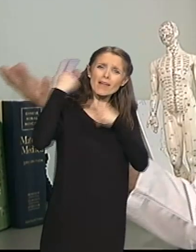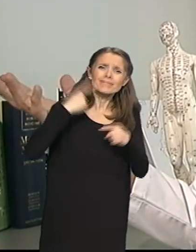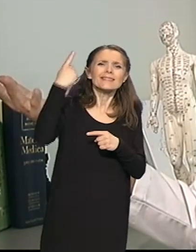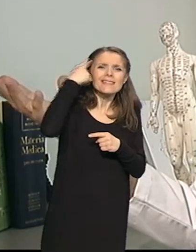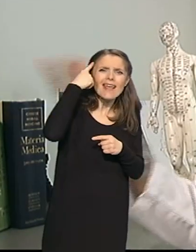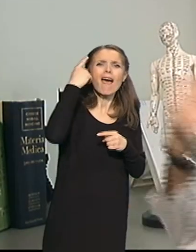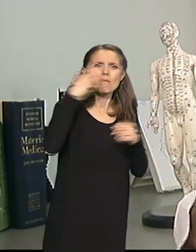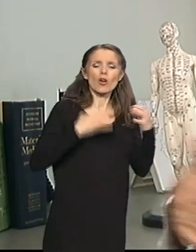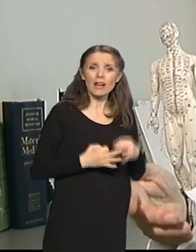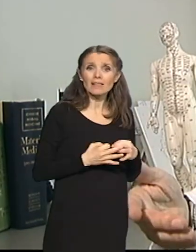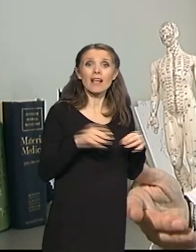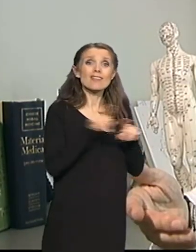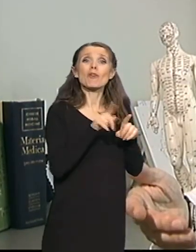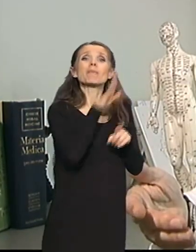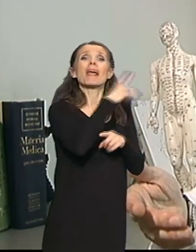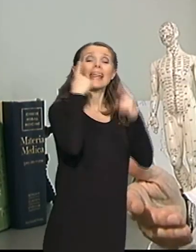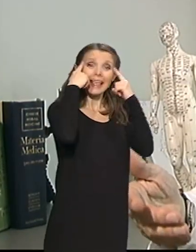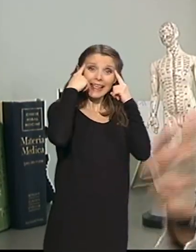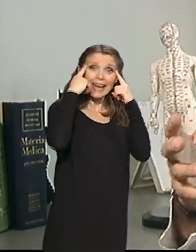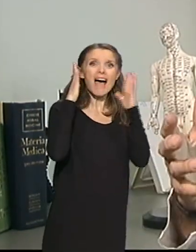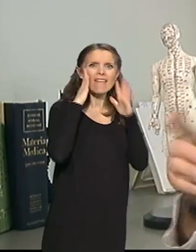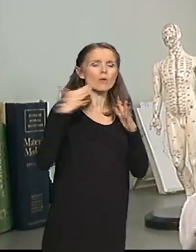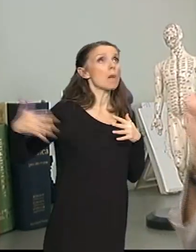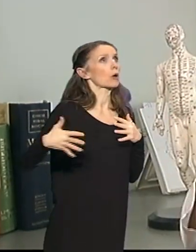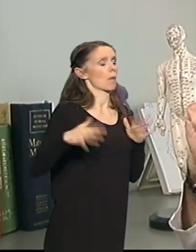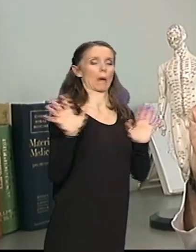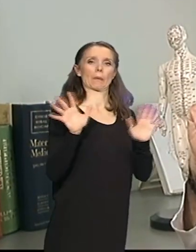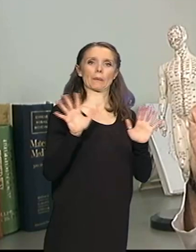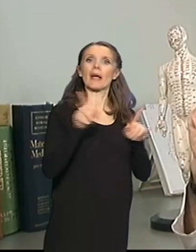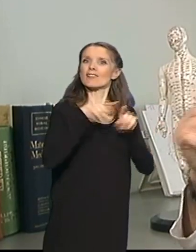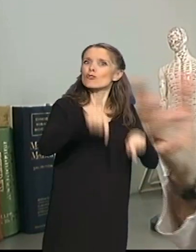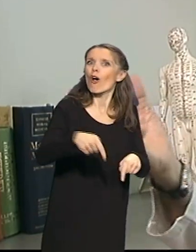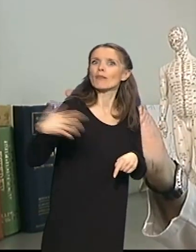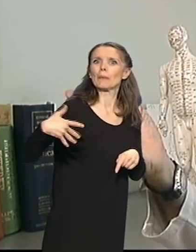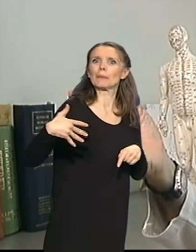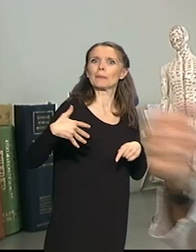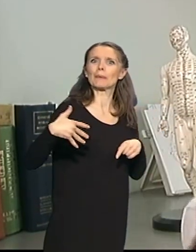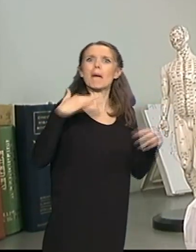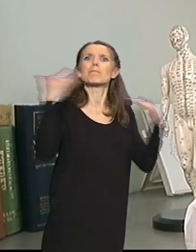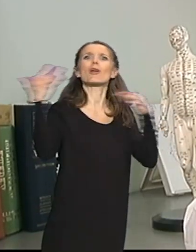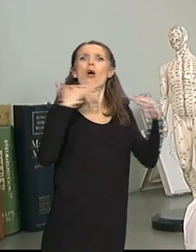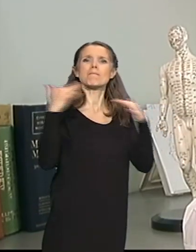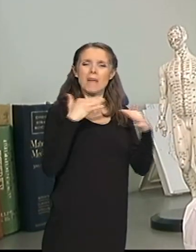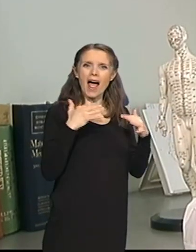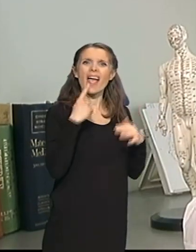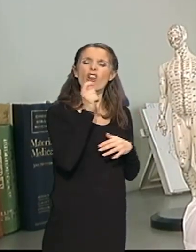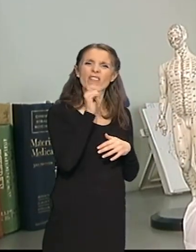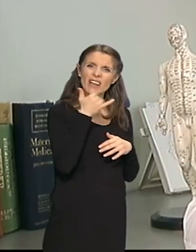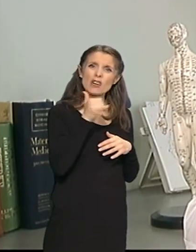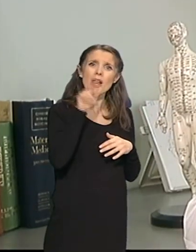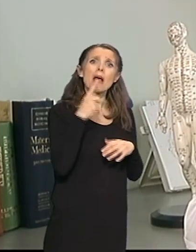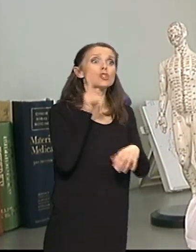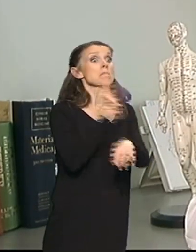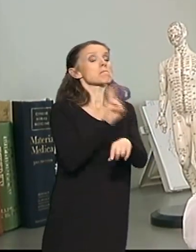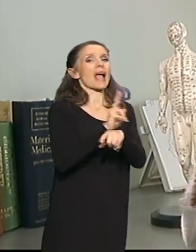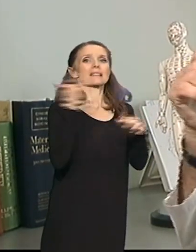Kinezi veruju u promaju, mi Srbi verujemo u promaju. Zapadna medicina ne veruje u promaju. Mi kažemo čuvaj se promaje. Da. Ima tu... Ima. logike. Ima,